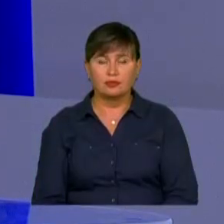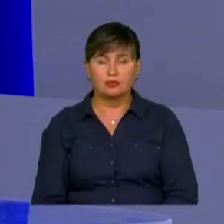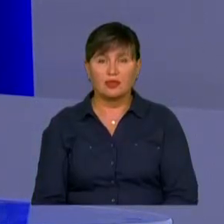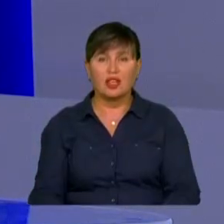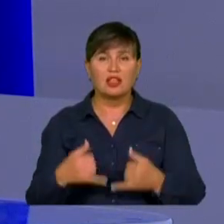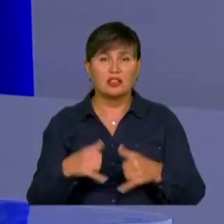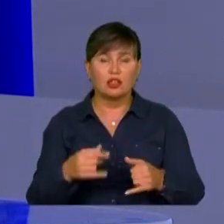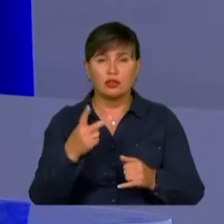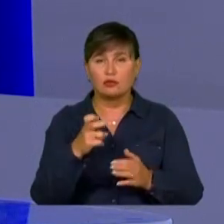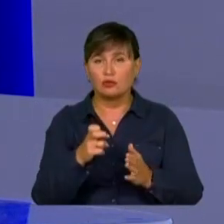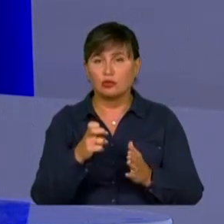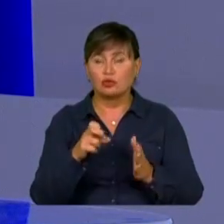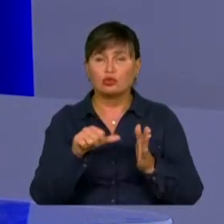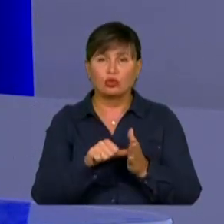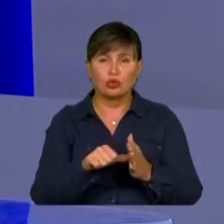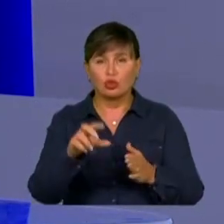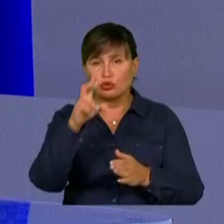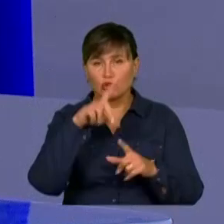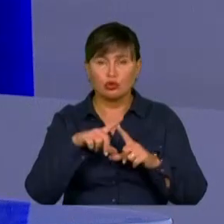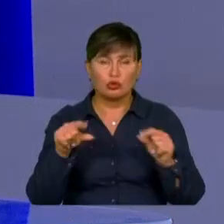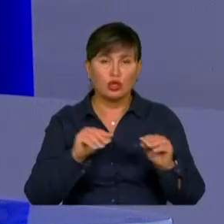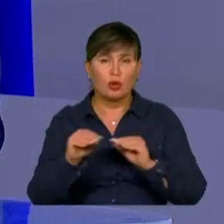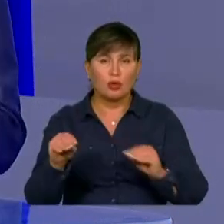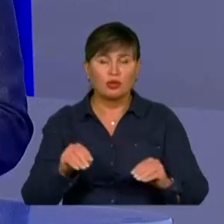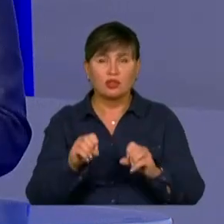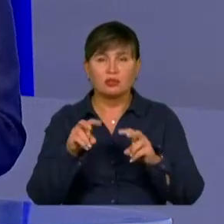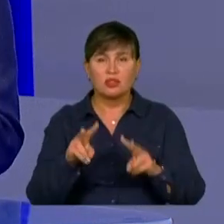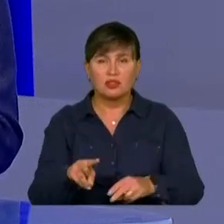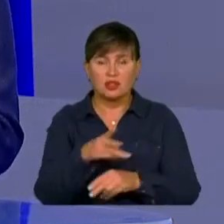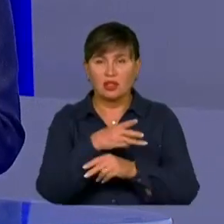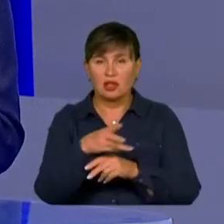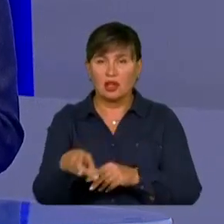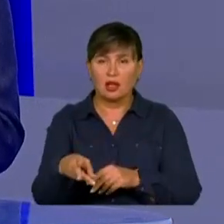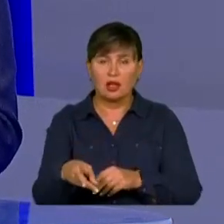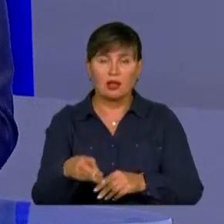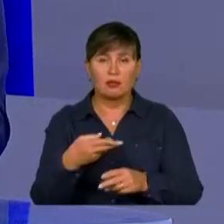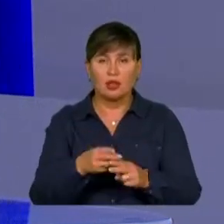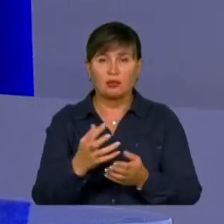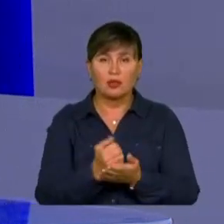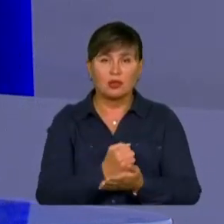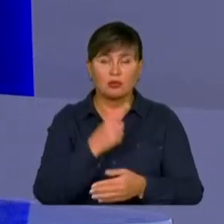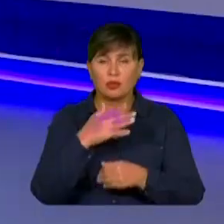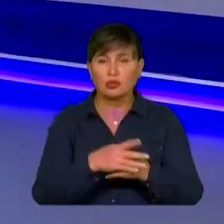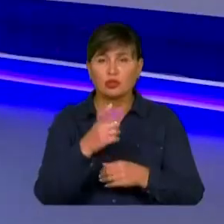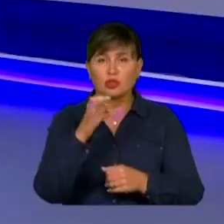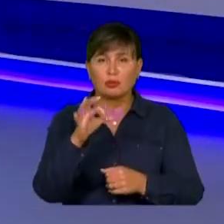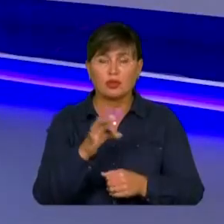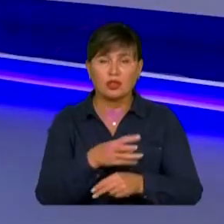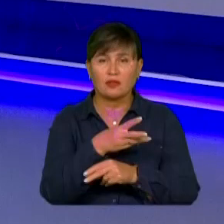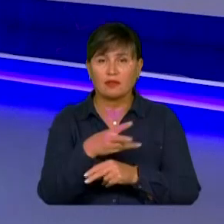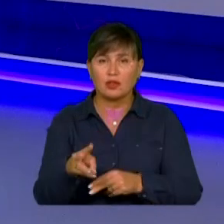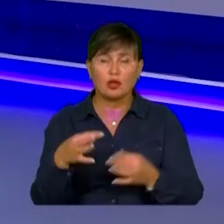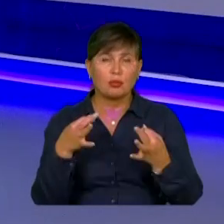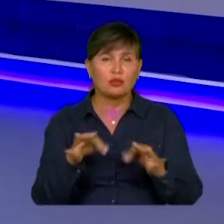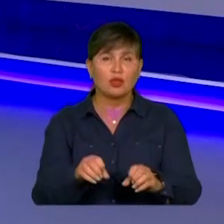Столовые 206 государственных школ в Алматы оборудовали специальными видеокамерами. Охват достиг почти 100%. Видеонаблюдение